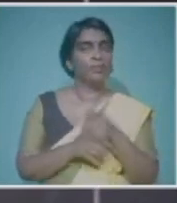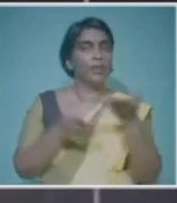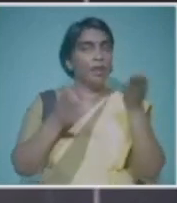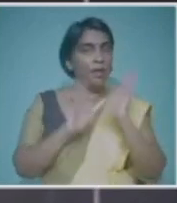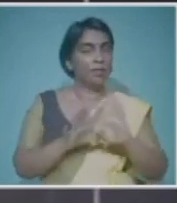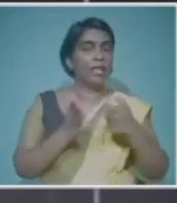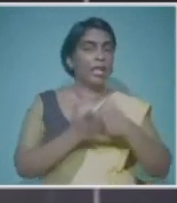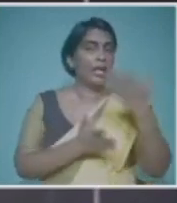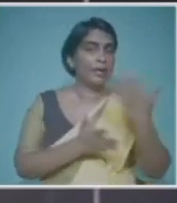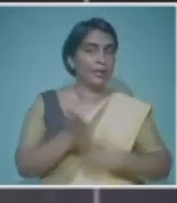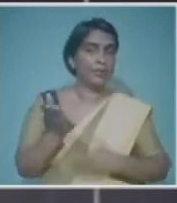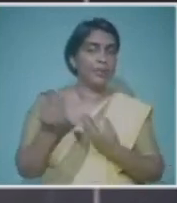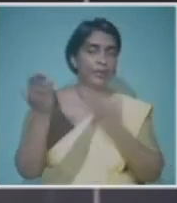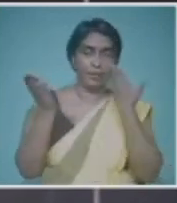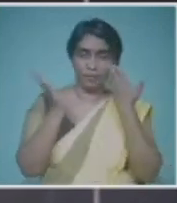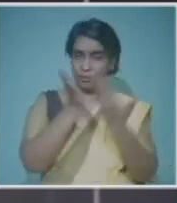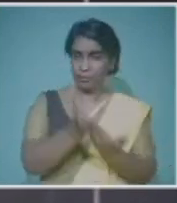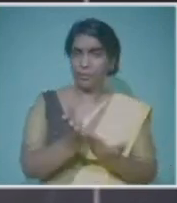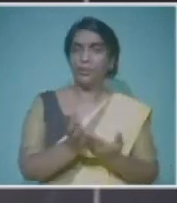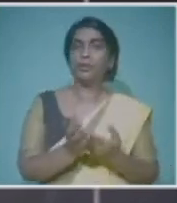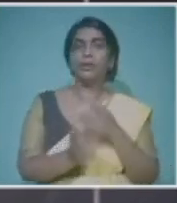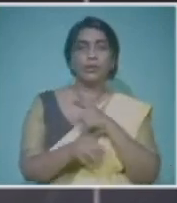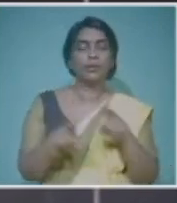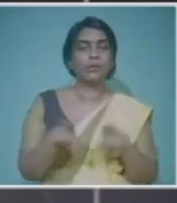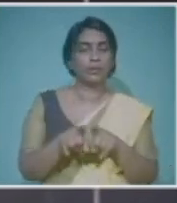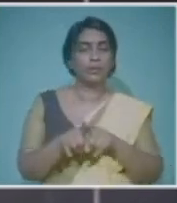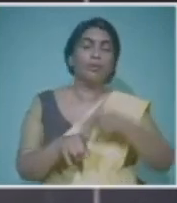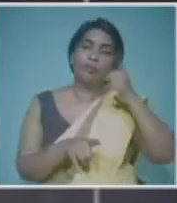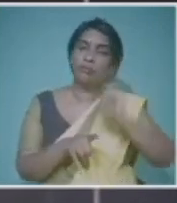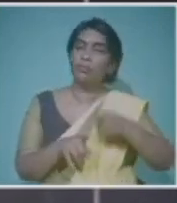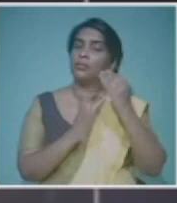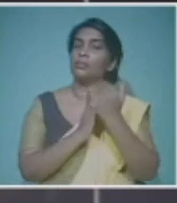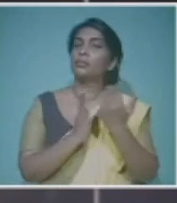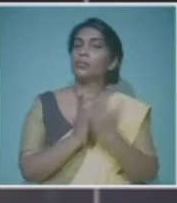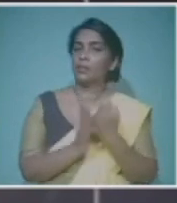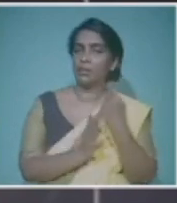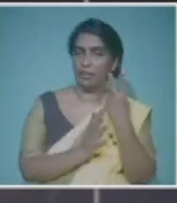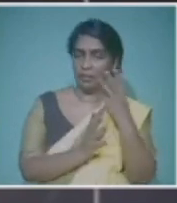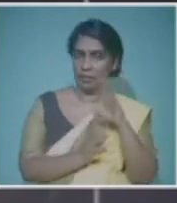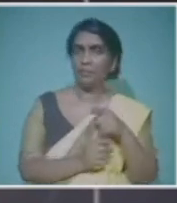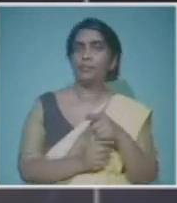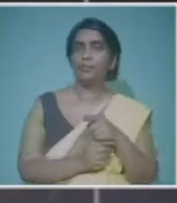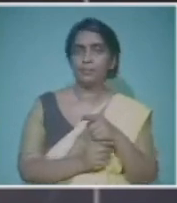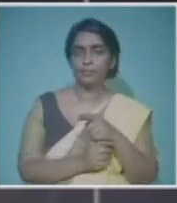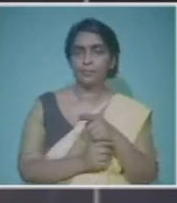අවසාන වාර්තාව ඉදිරිපත් කළා තියෙන්නේ. එතකොට මේකේ නිර්දේශ කිහිපයක් තියෙනවා